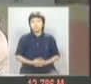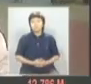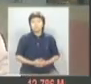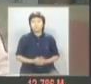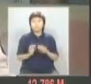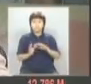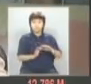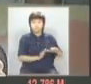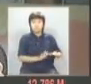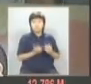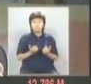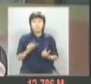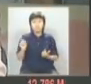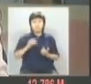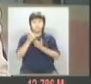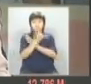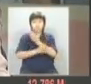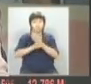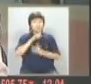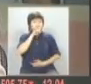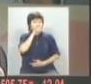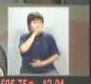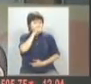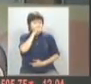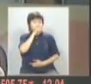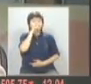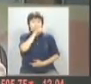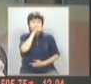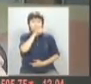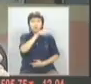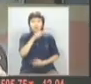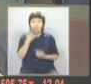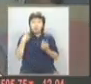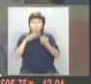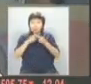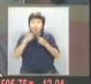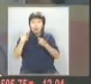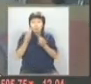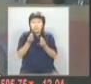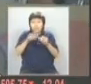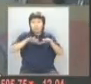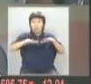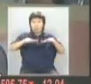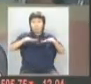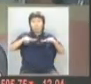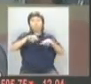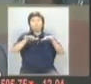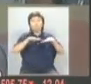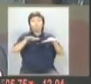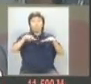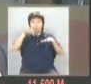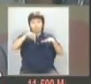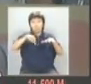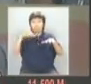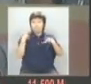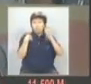ในส่วนของประเทศนิวซีแลนด์ได้เกิดแผนดนไว้ขนาด 6.3 รกเตอ์ในเมืใเชิรชของนวซี